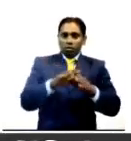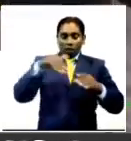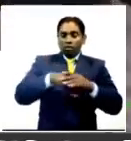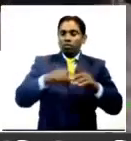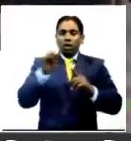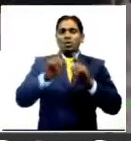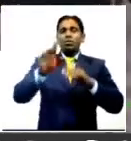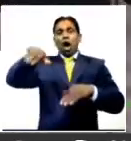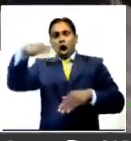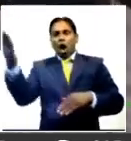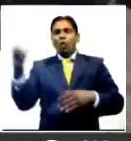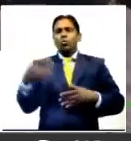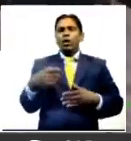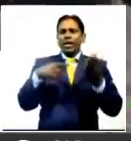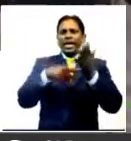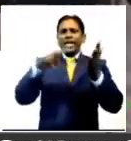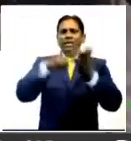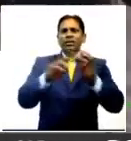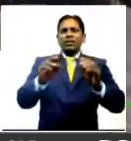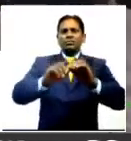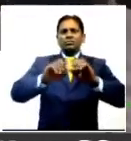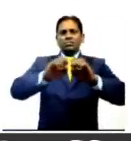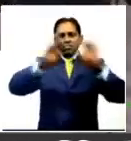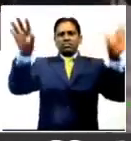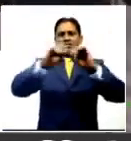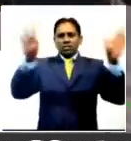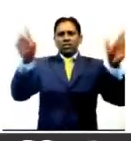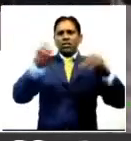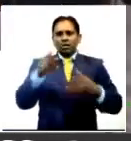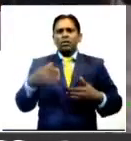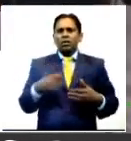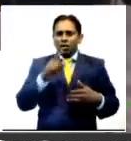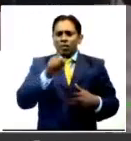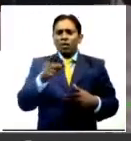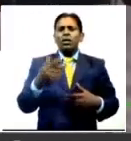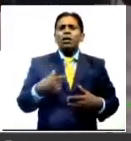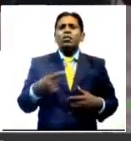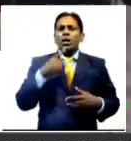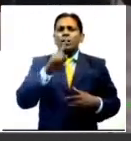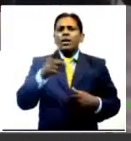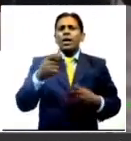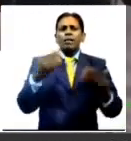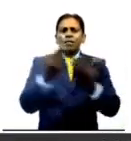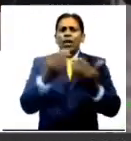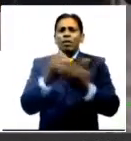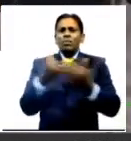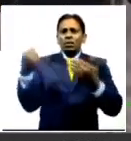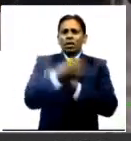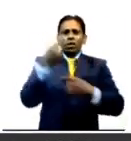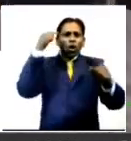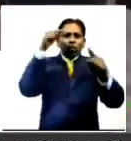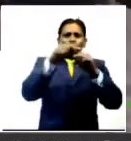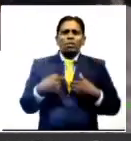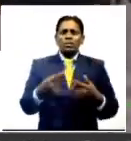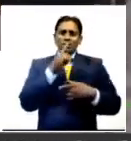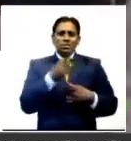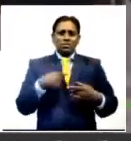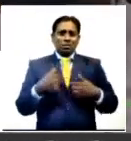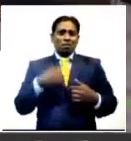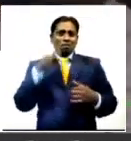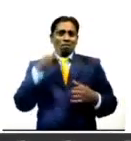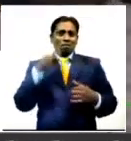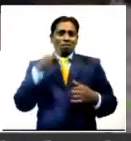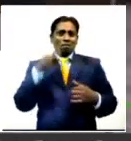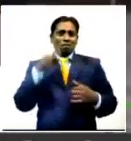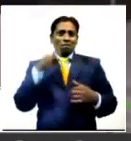කියන්න රංජන් රාමනායකට විරුද්ධව ලබා දීපු තීන්දුව වැරදි කියලා. එහෙම නැතුව පාර්ලිමේන්තු මන්ත්‍රී වරප්‍රසාද වලට මුවා වෙලා බයගුළු චරිත